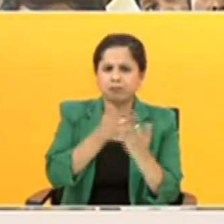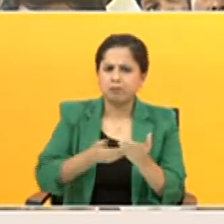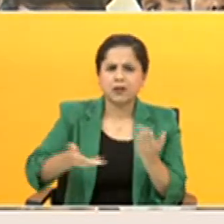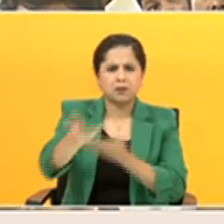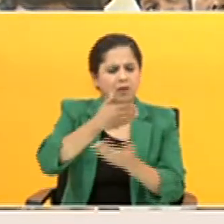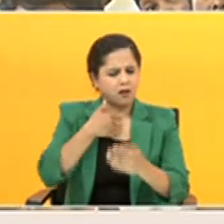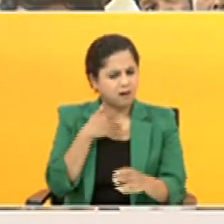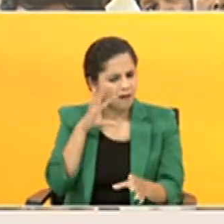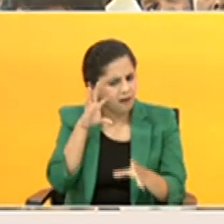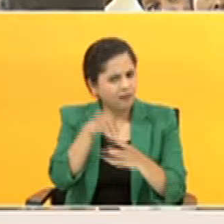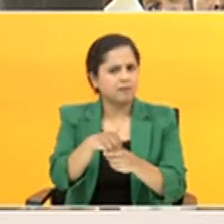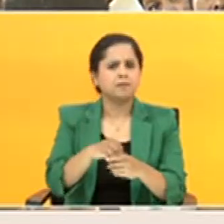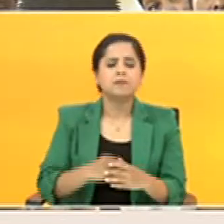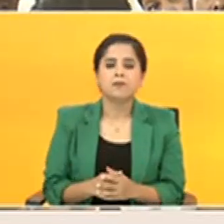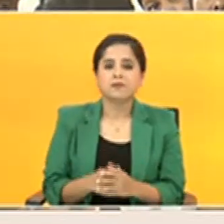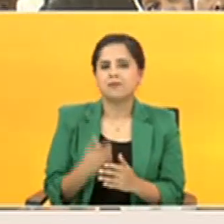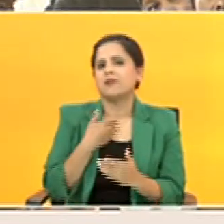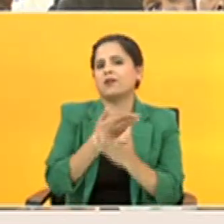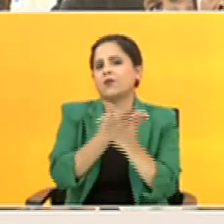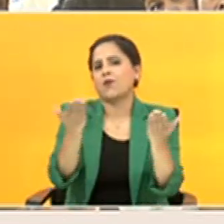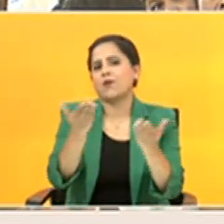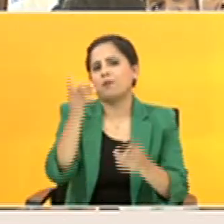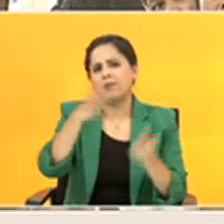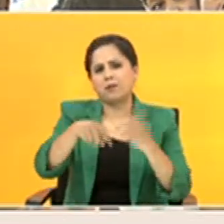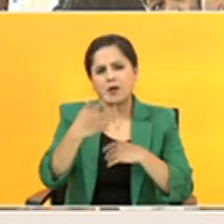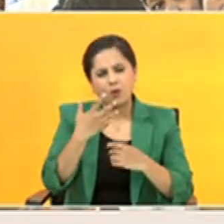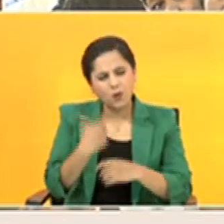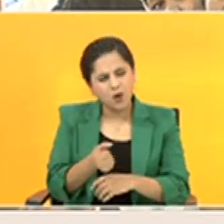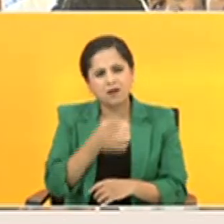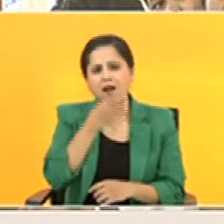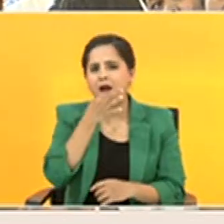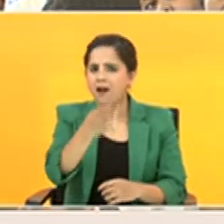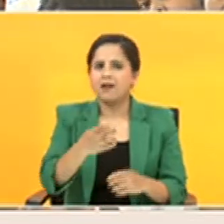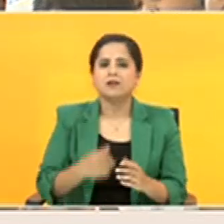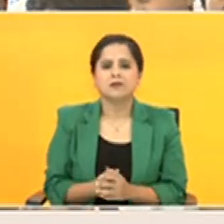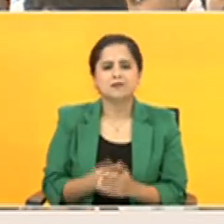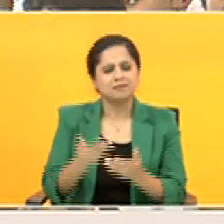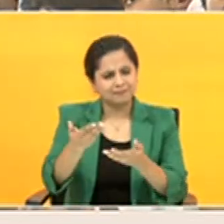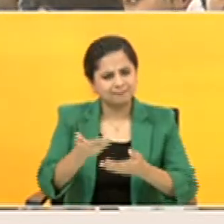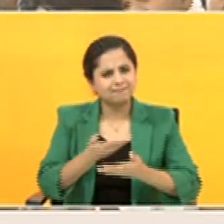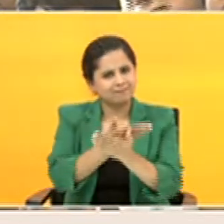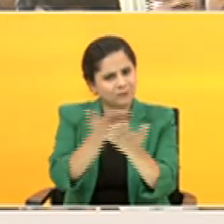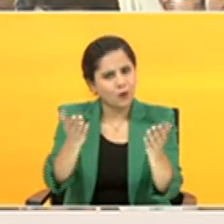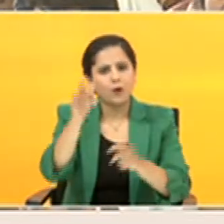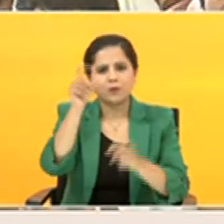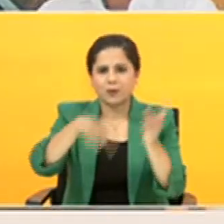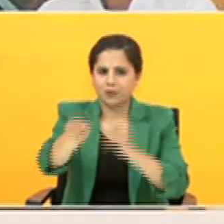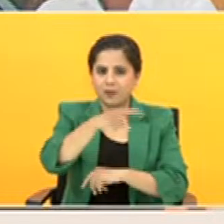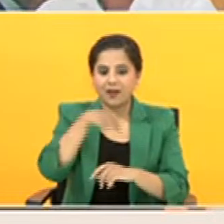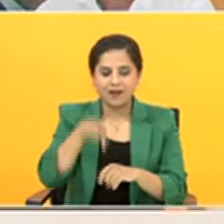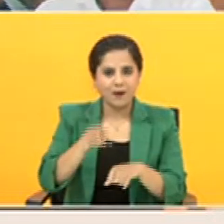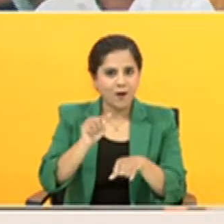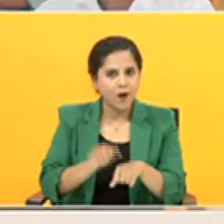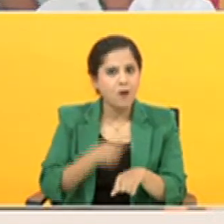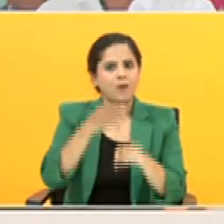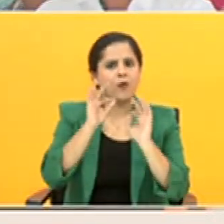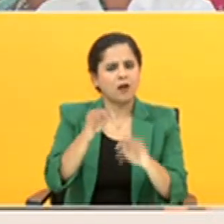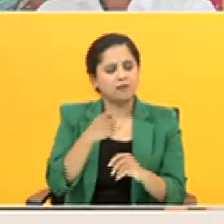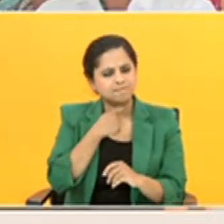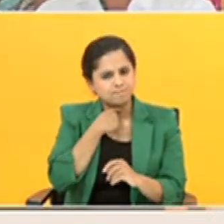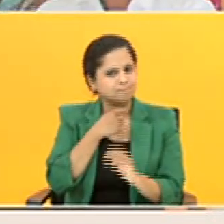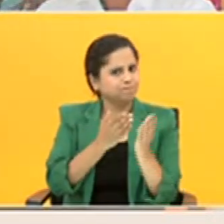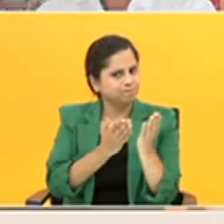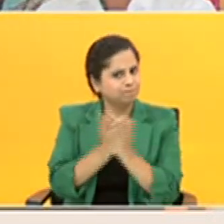भागीदारी। मैं आप सबसे भी आग्रह करता हूं, आइए इस अवसर पर एक संकल्प